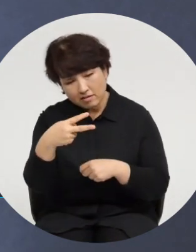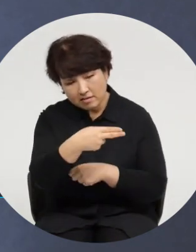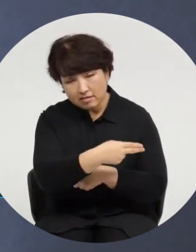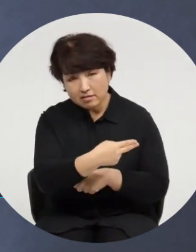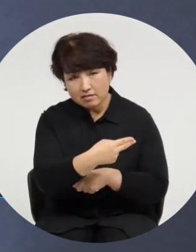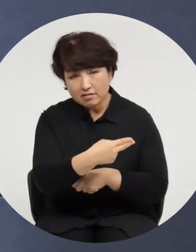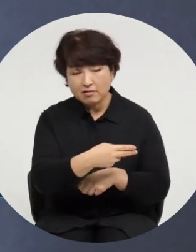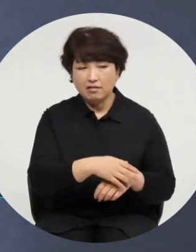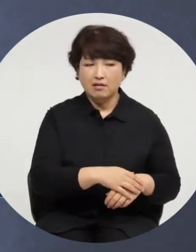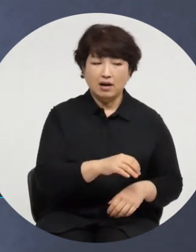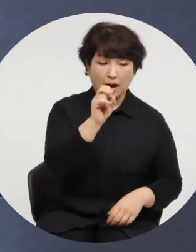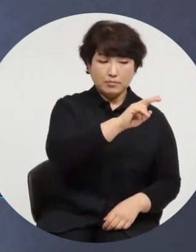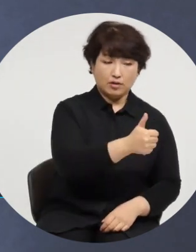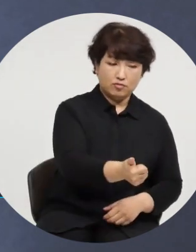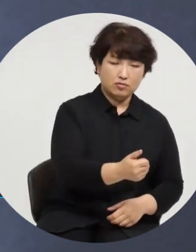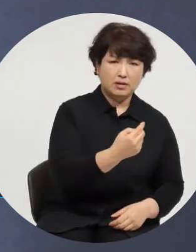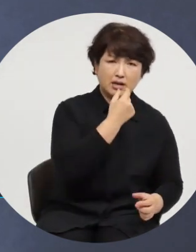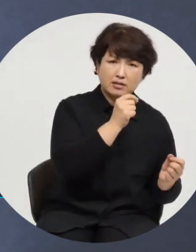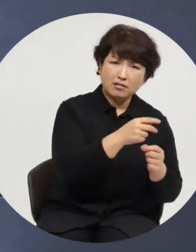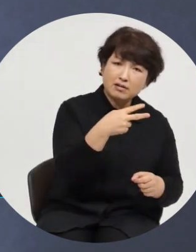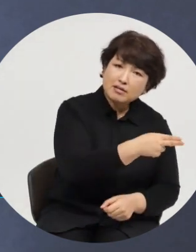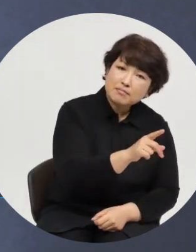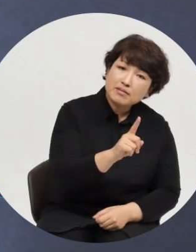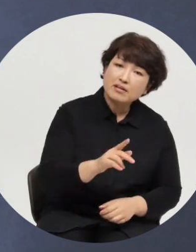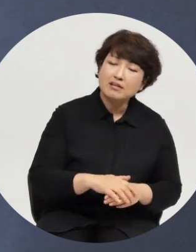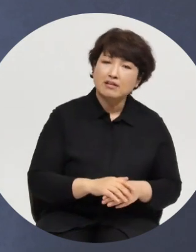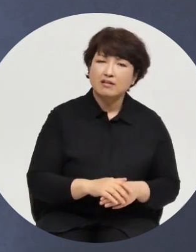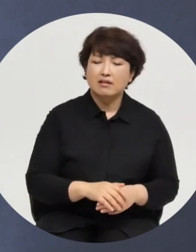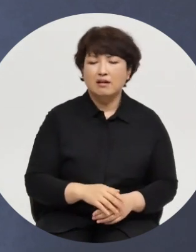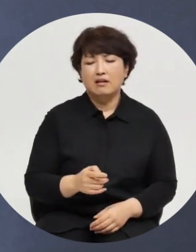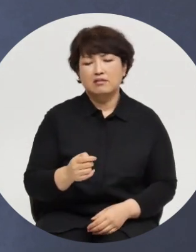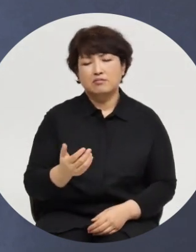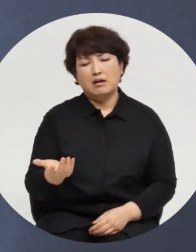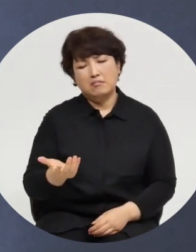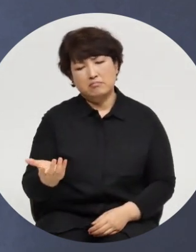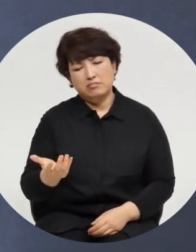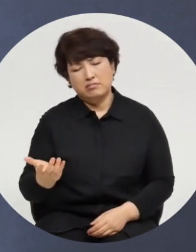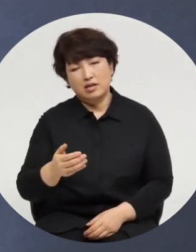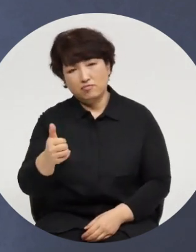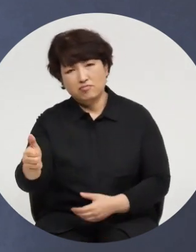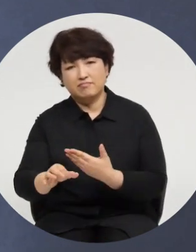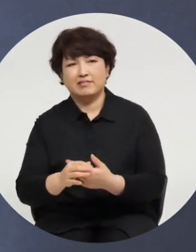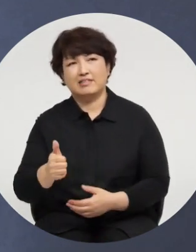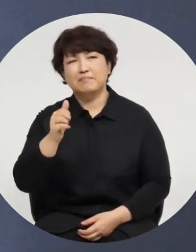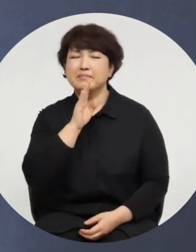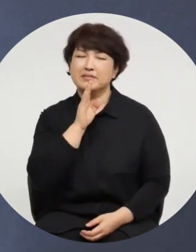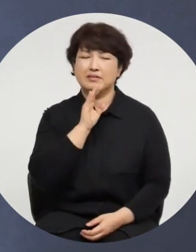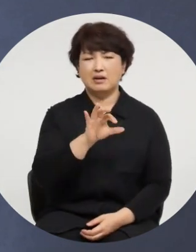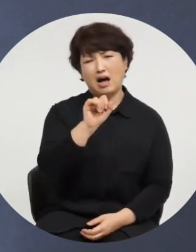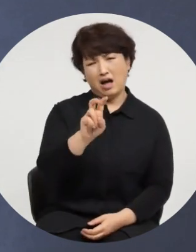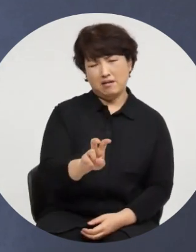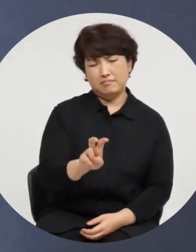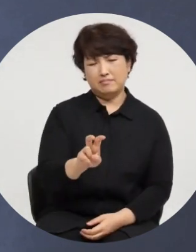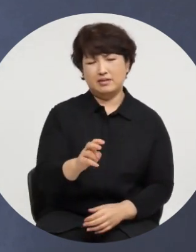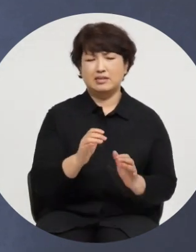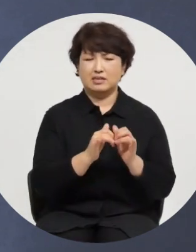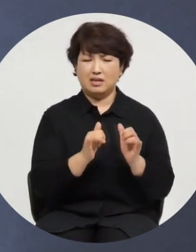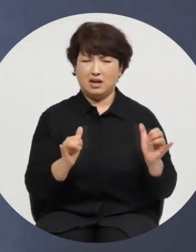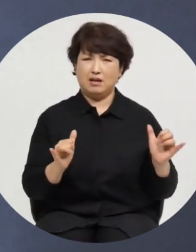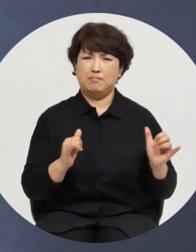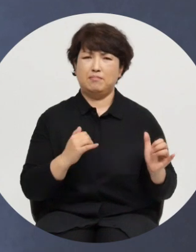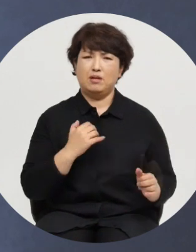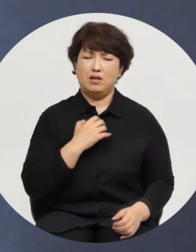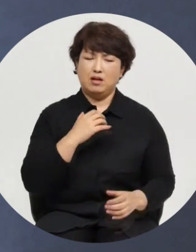정의 끊어져 요 갑자기 죽는 게장이 꺼 줘 아 쫌 아프다가 좀 넘게 나한테